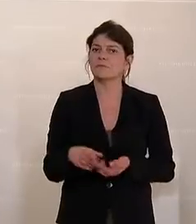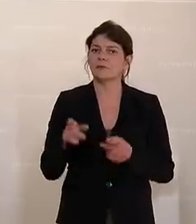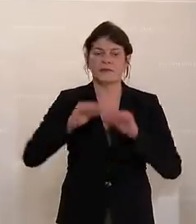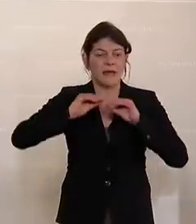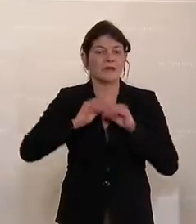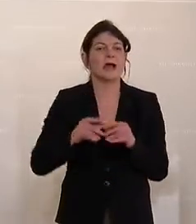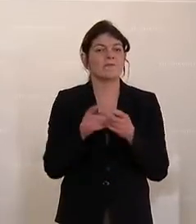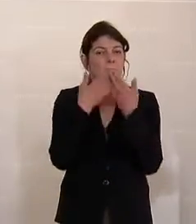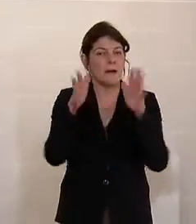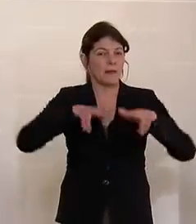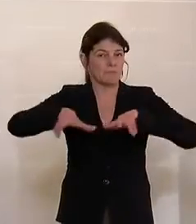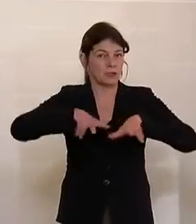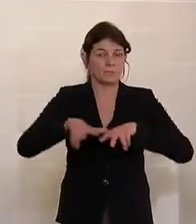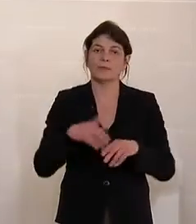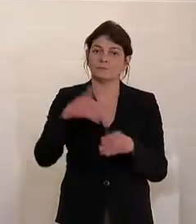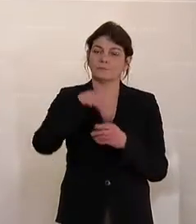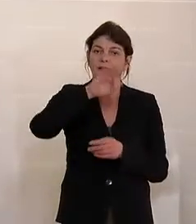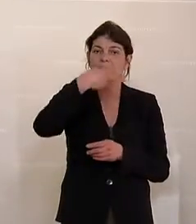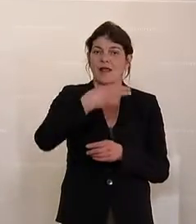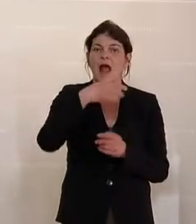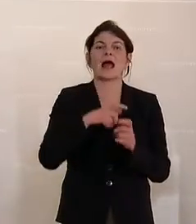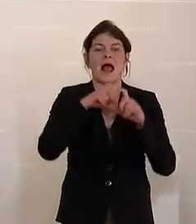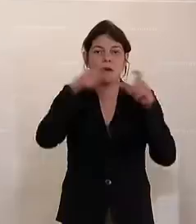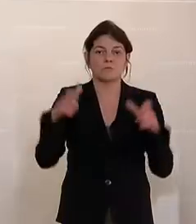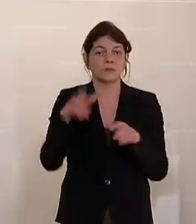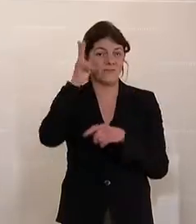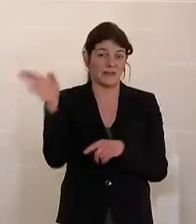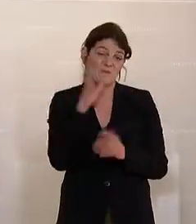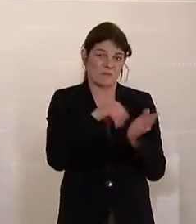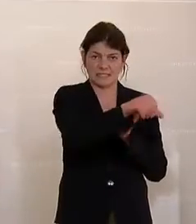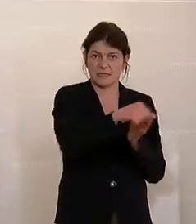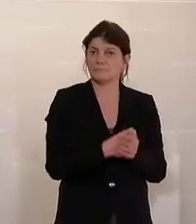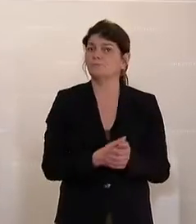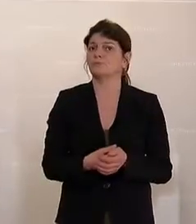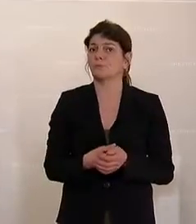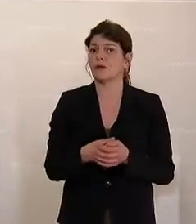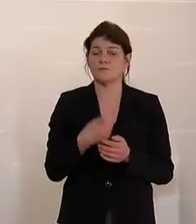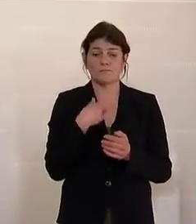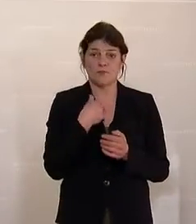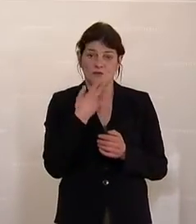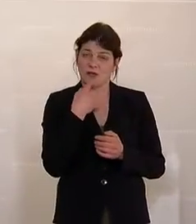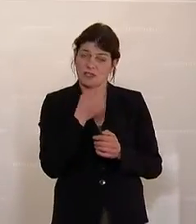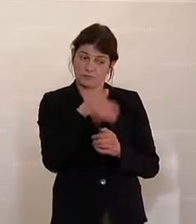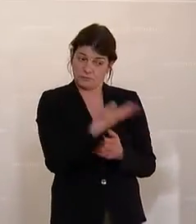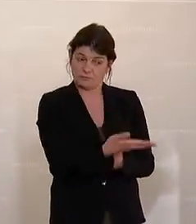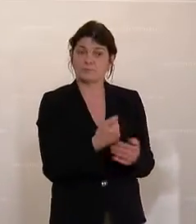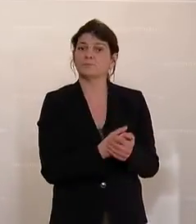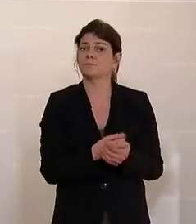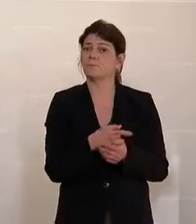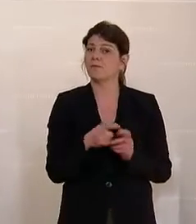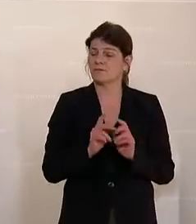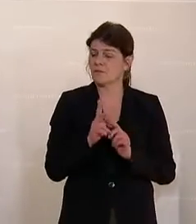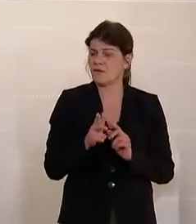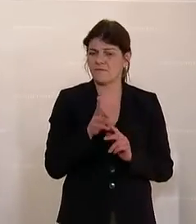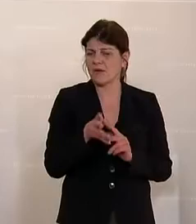Public Management am FH Campus Wien bezahlt. Dazu ist zu sagen, dass es ja in den nächsten